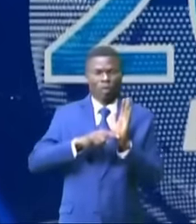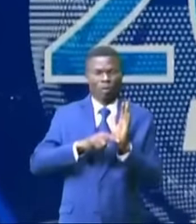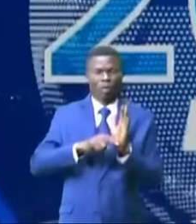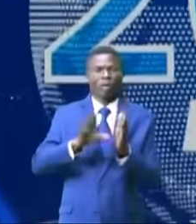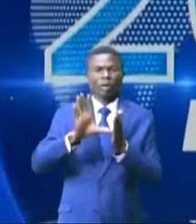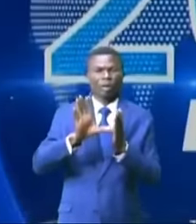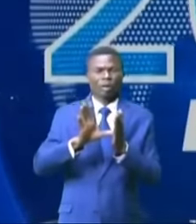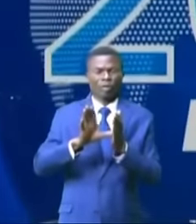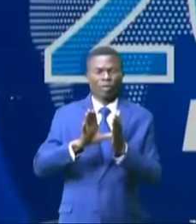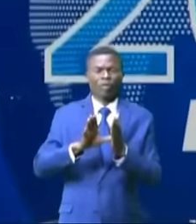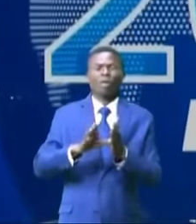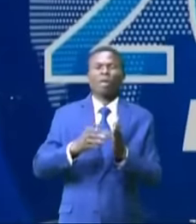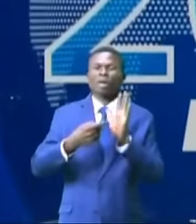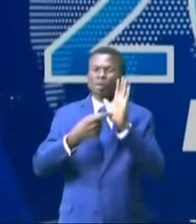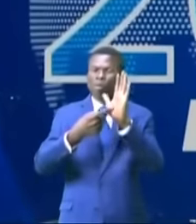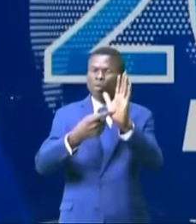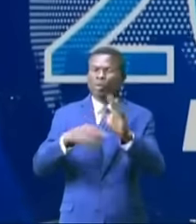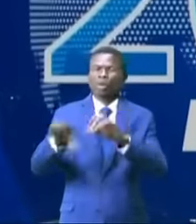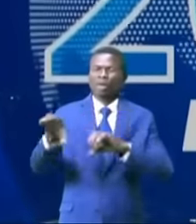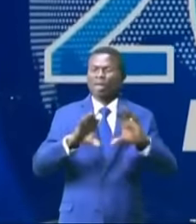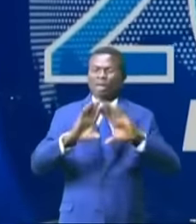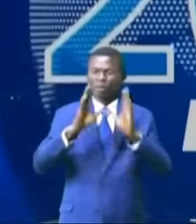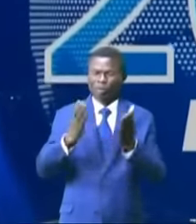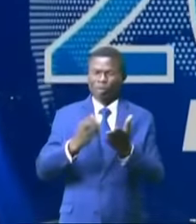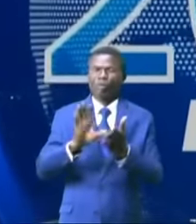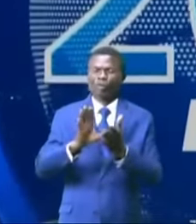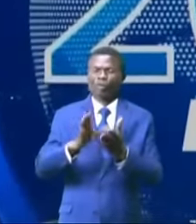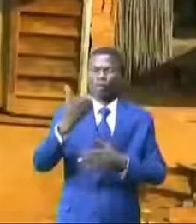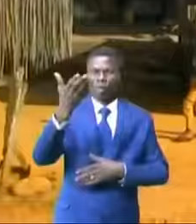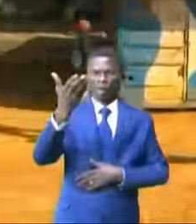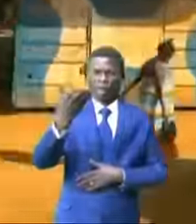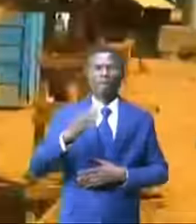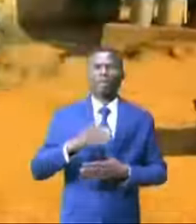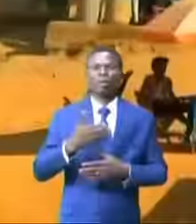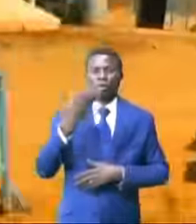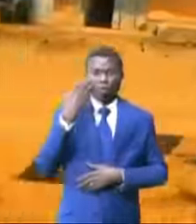Magalano, Jessica Bassé et Gédéon Mutombo sont sur place, ils nous en parlent.